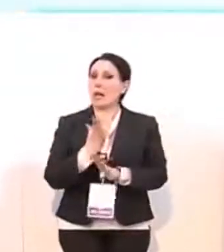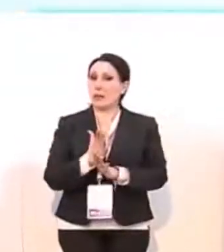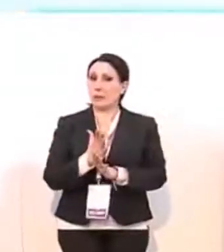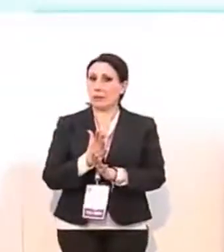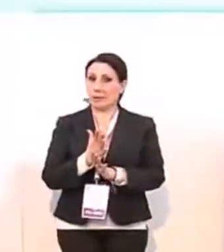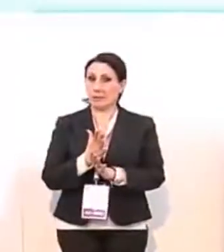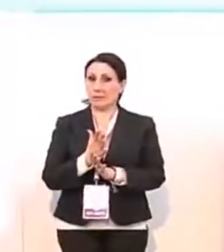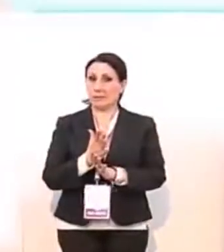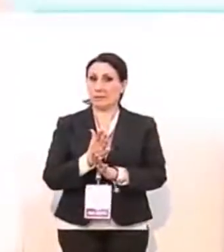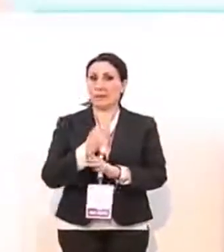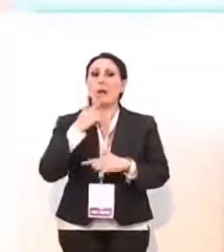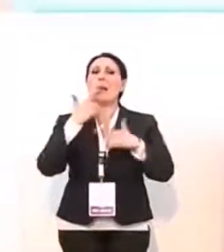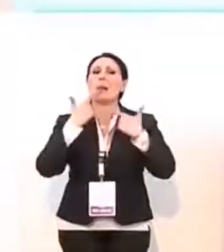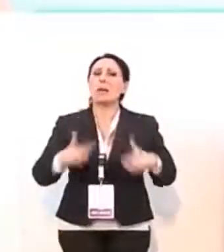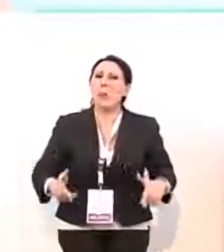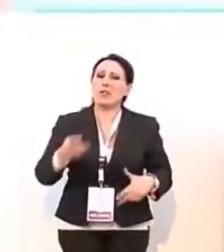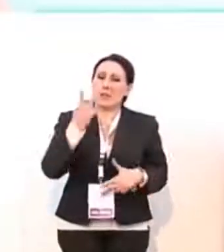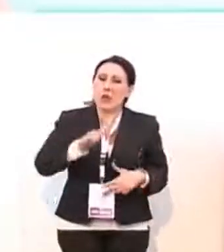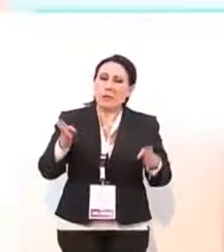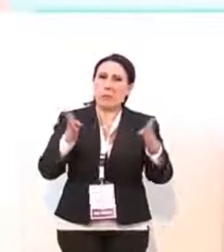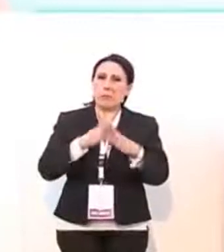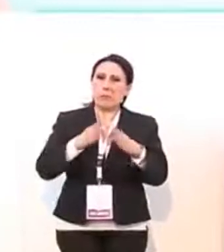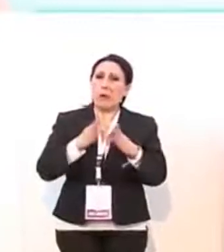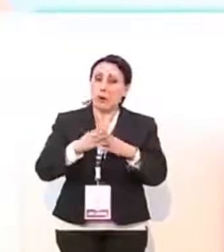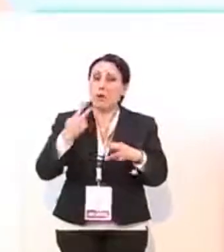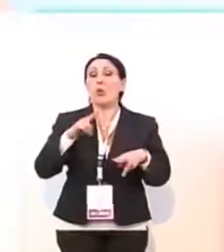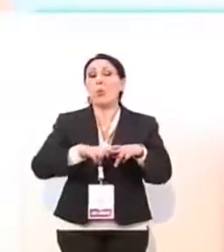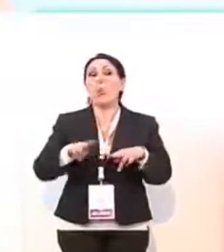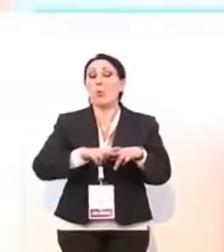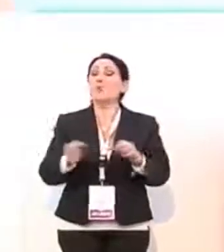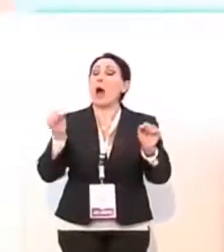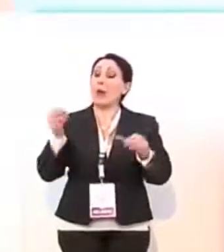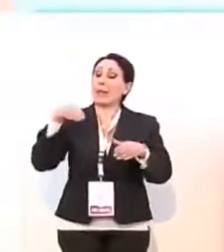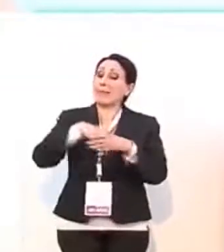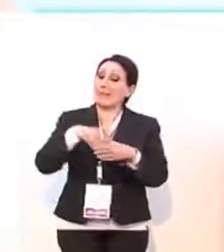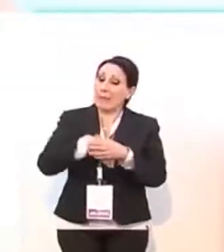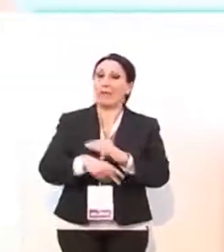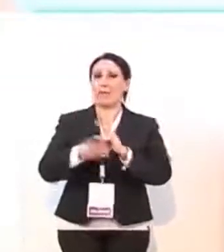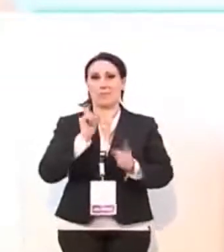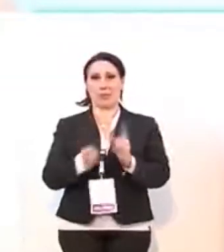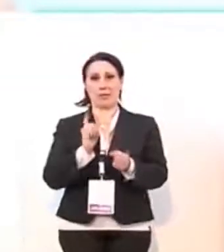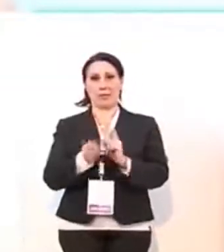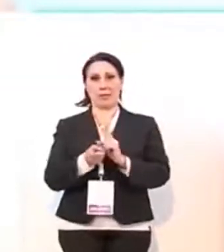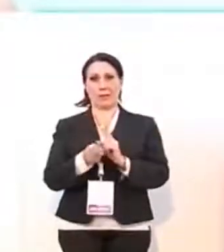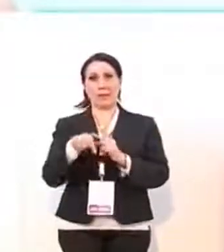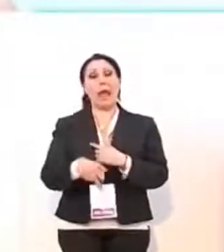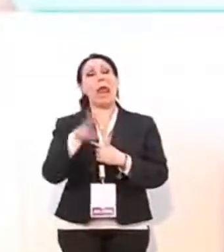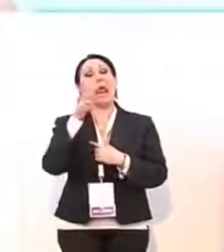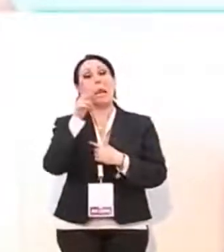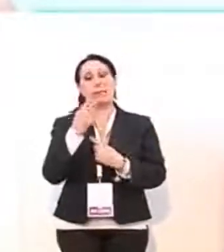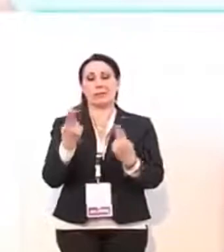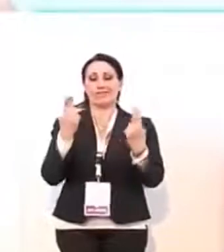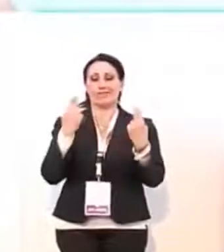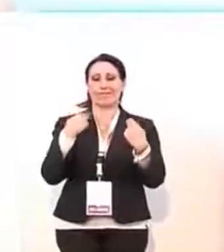sovente che linguaggi violenti vengono utilizzati anche all'interno della politica e le donne spesso ne